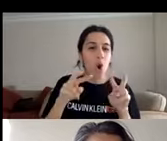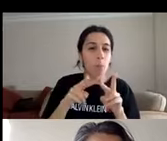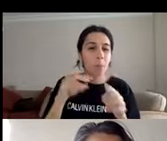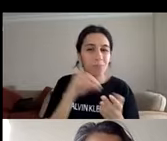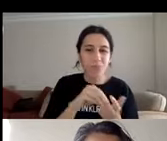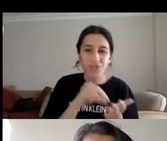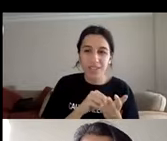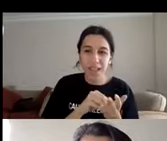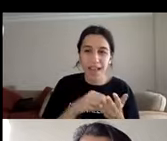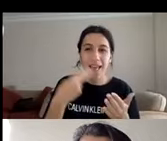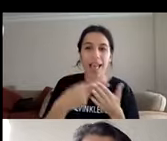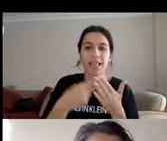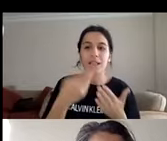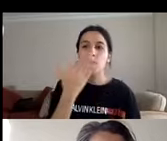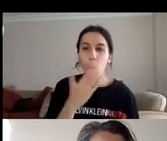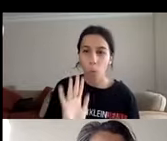alanlarının etiketleri yok.